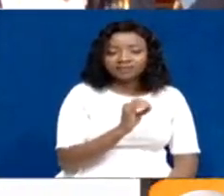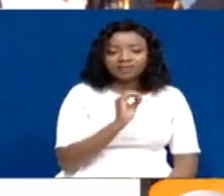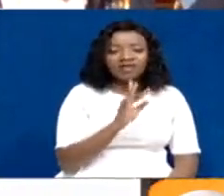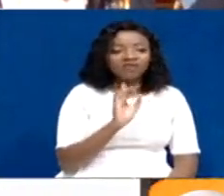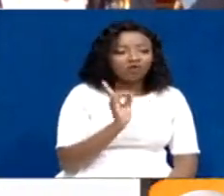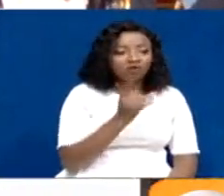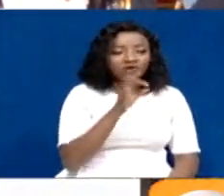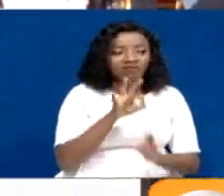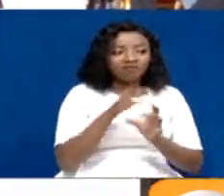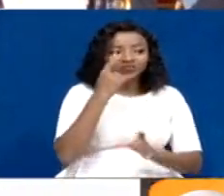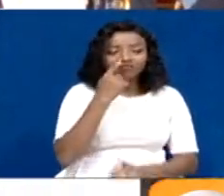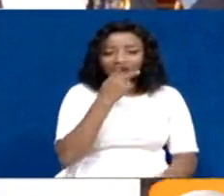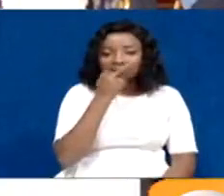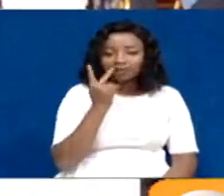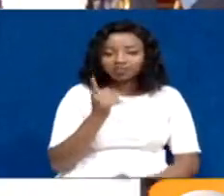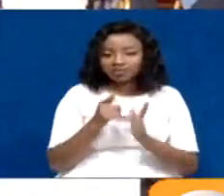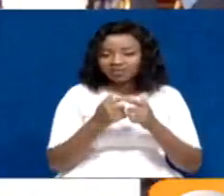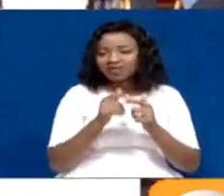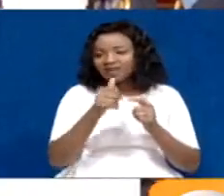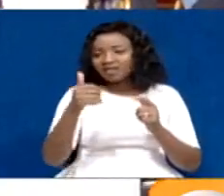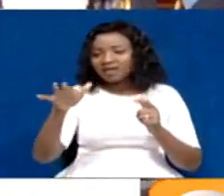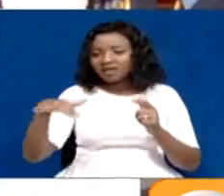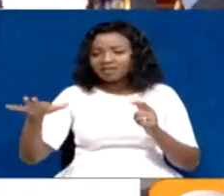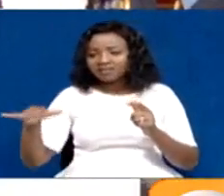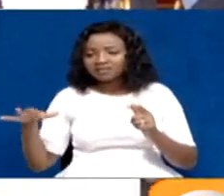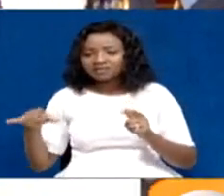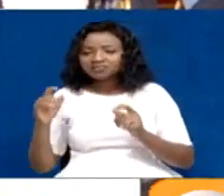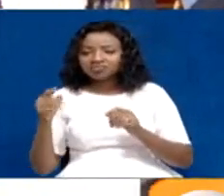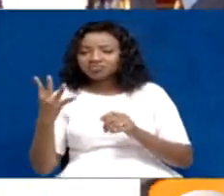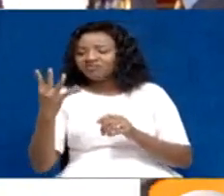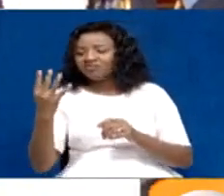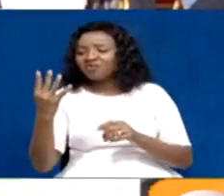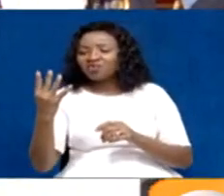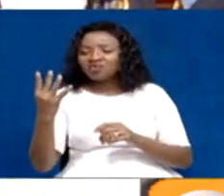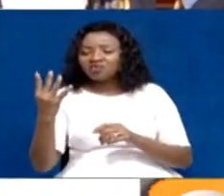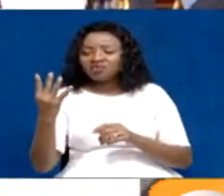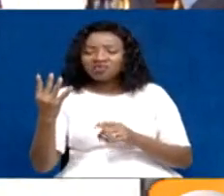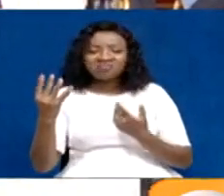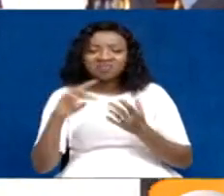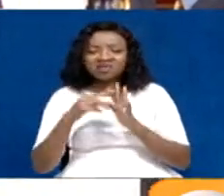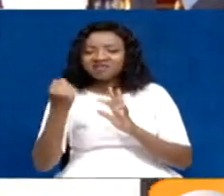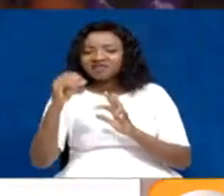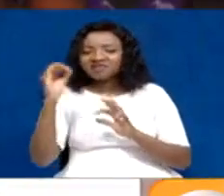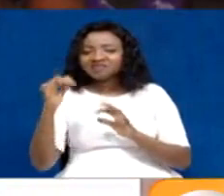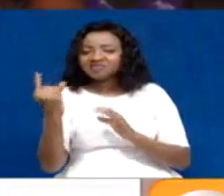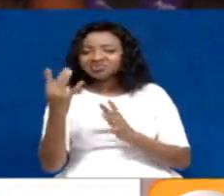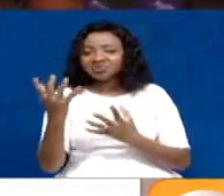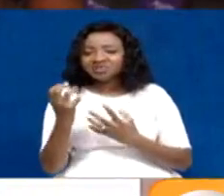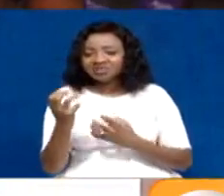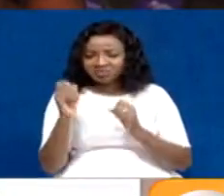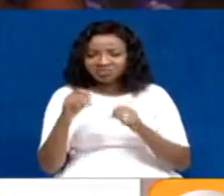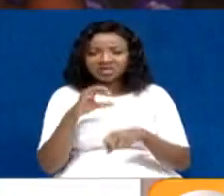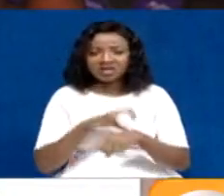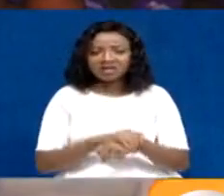Sasa hiyo ingine unasema atuwezi kupata kwingine. Hiyo ni 4% plus 1. Tunaweza pata?